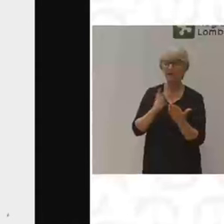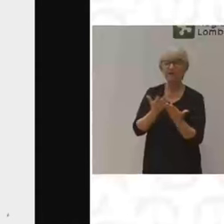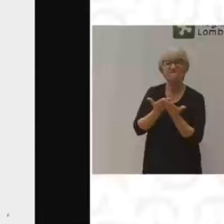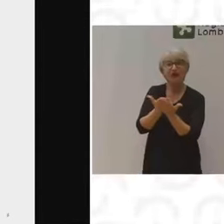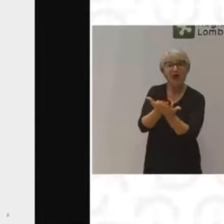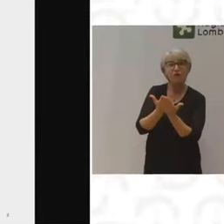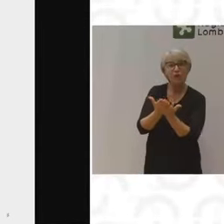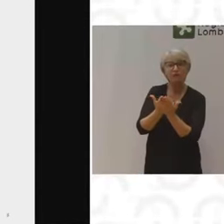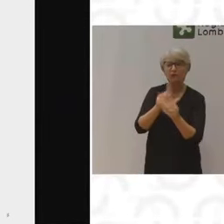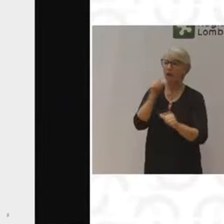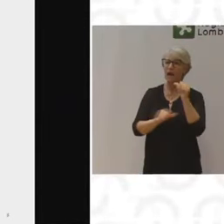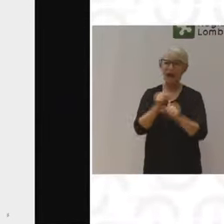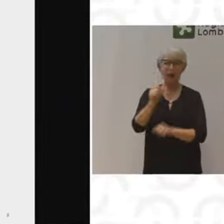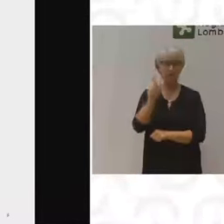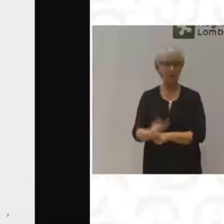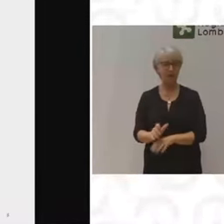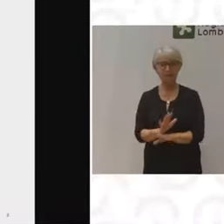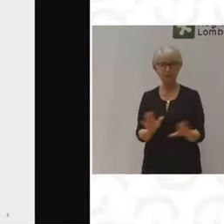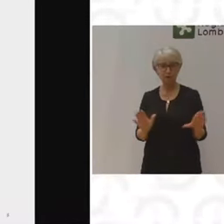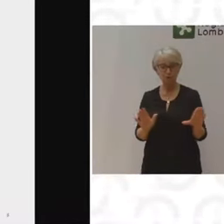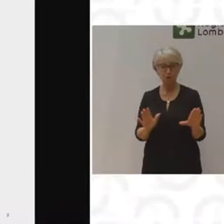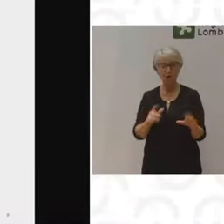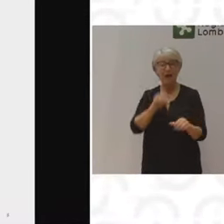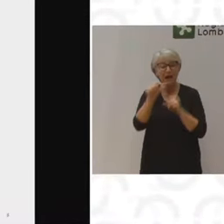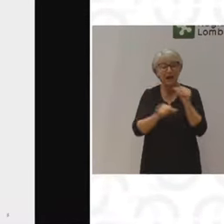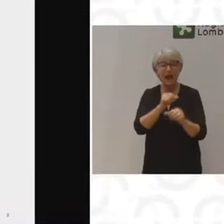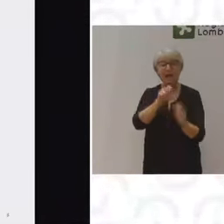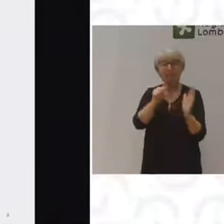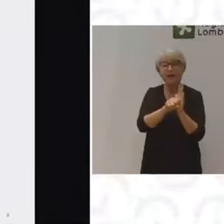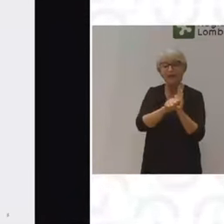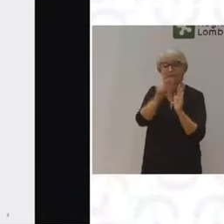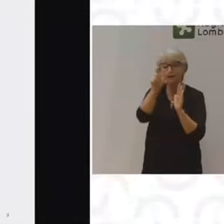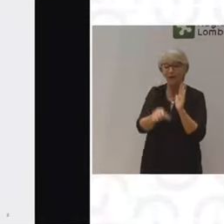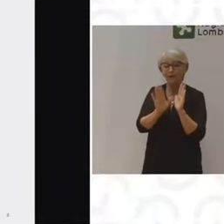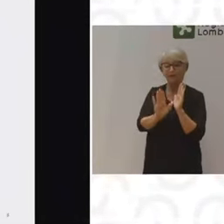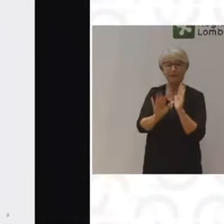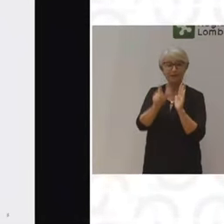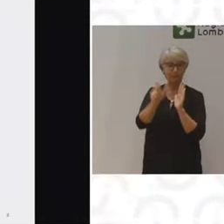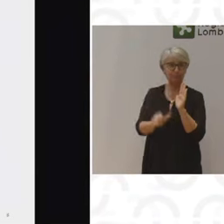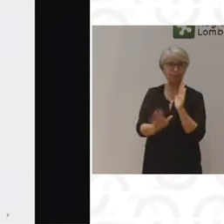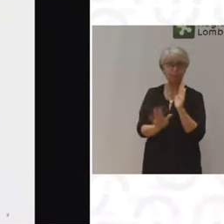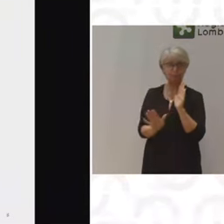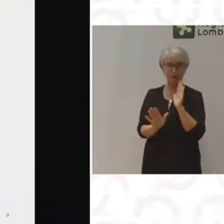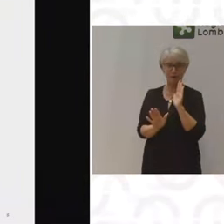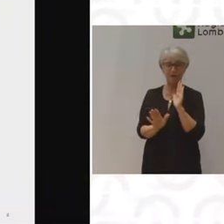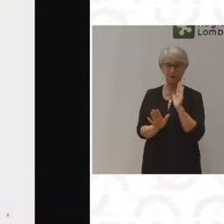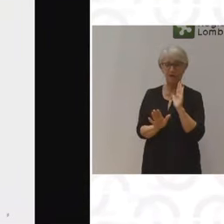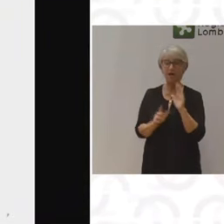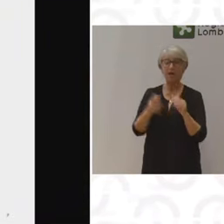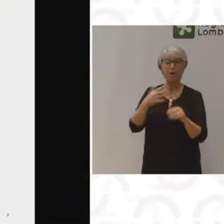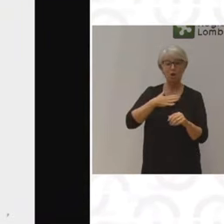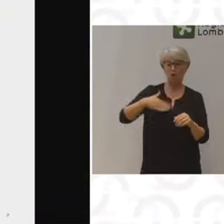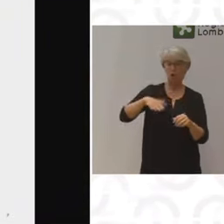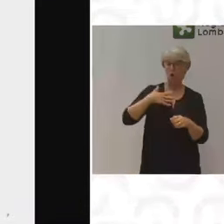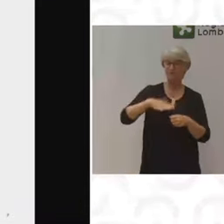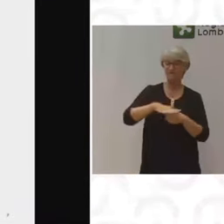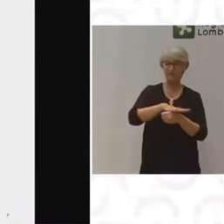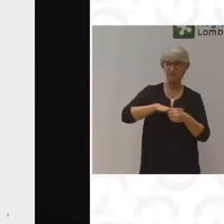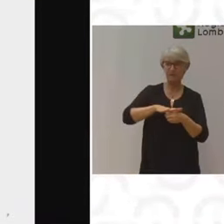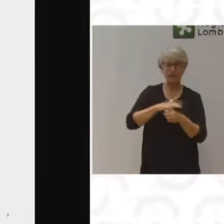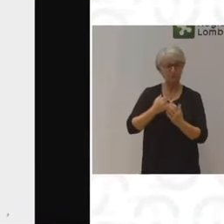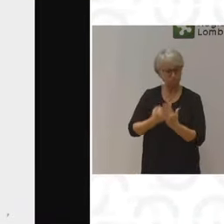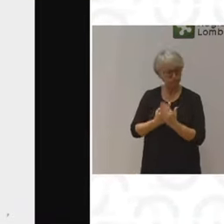persona, cambia la storia di queste persone e le include. Noi familiari li